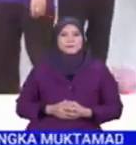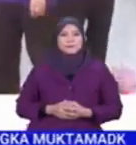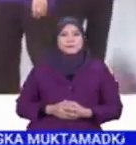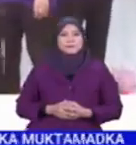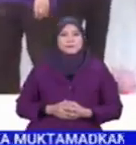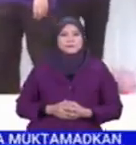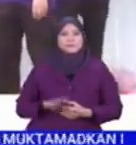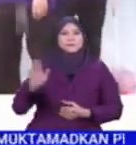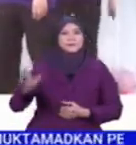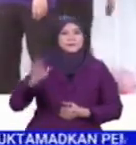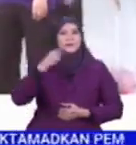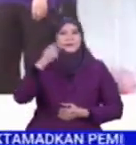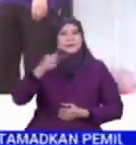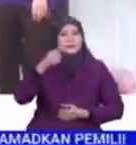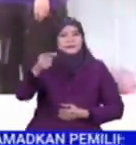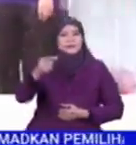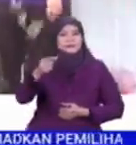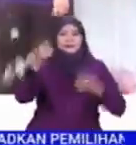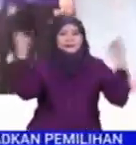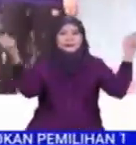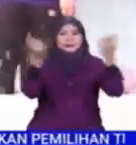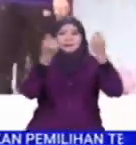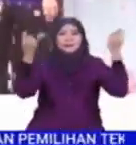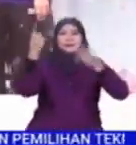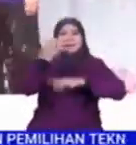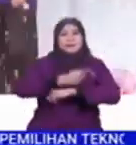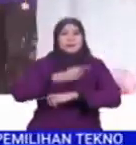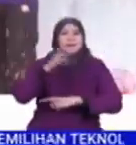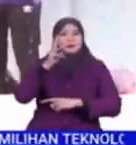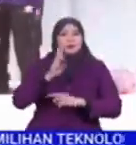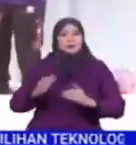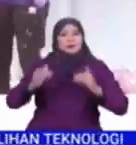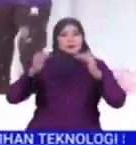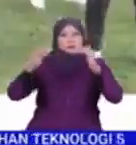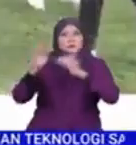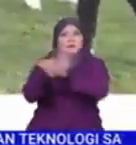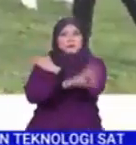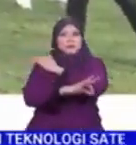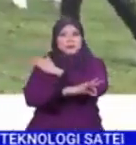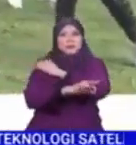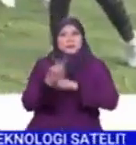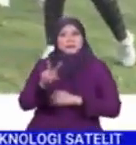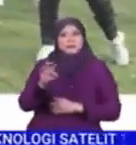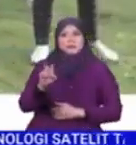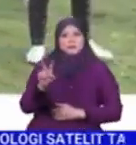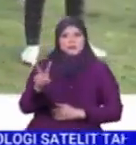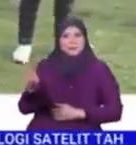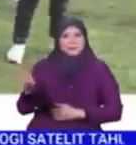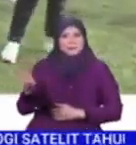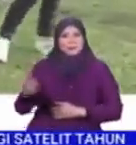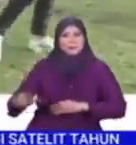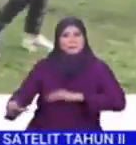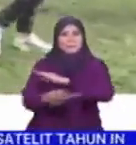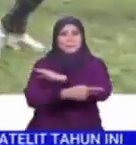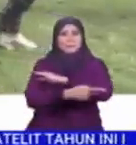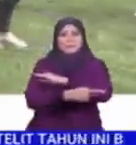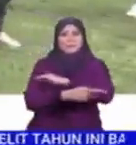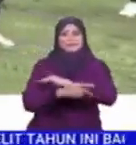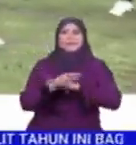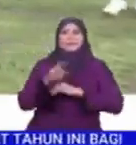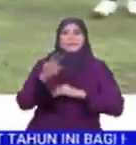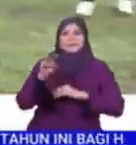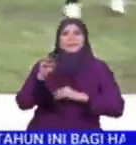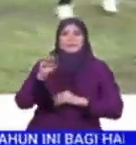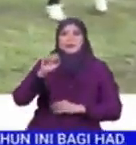Beliau berkata demikian pada sambutan hari wanita peringkat Negeri 9 2022 di Padang Majlis bandaraya